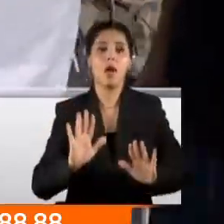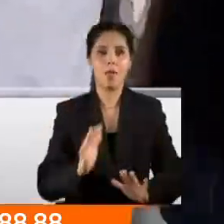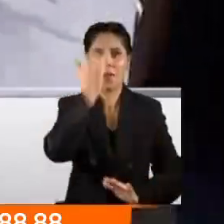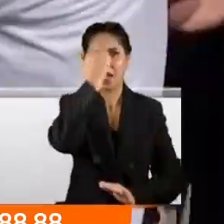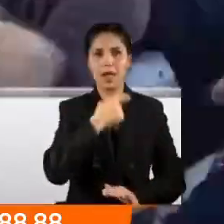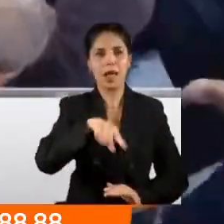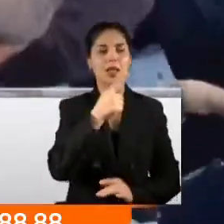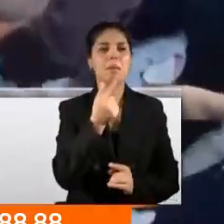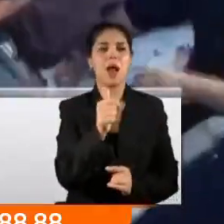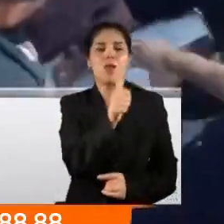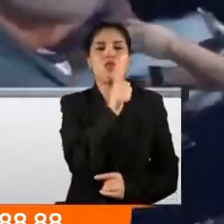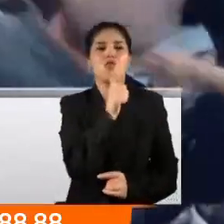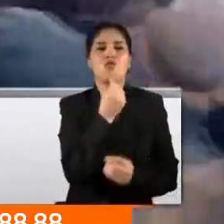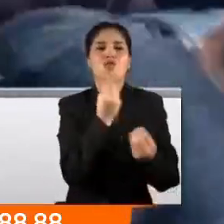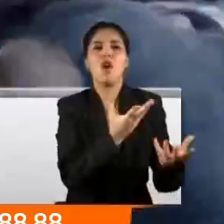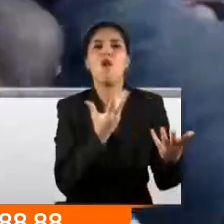bir yudum su,